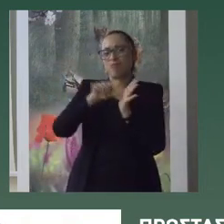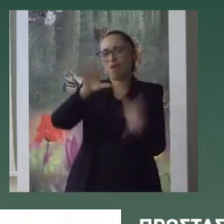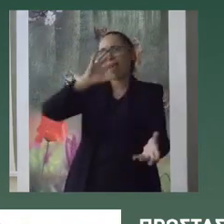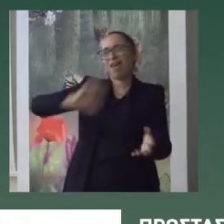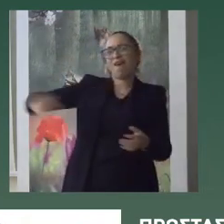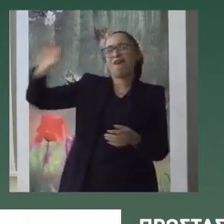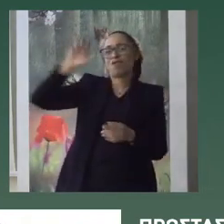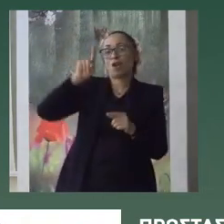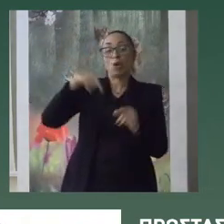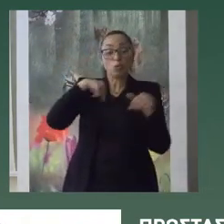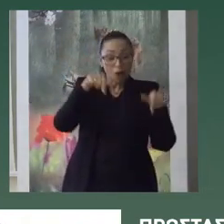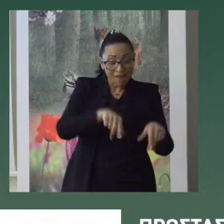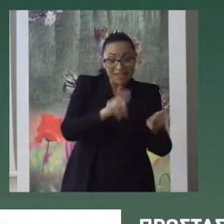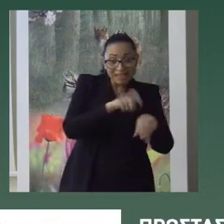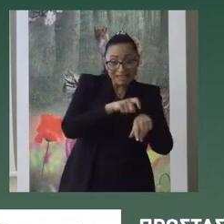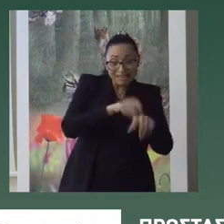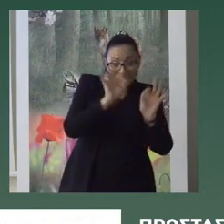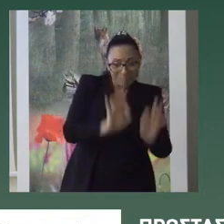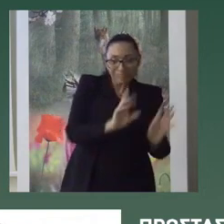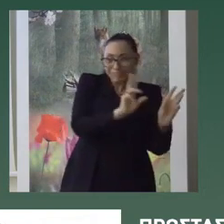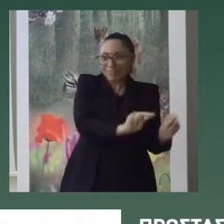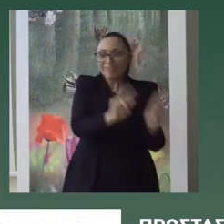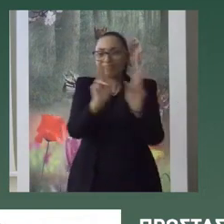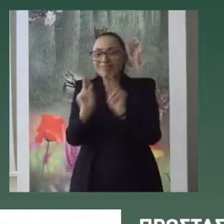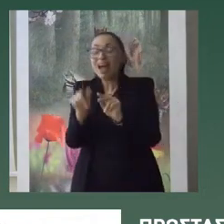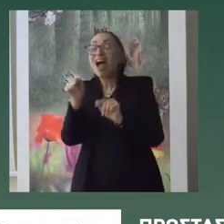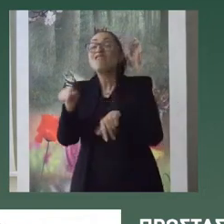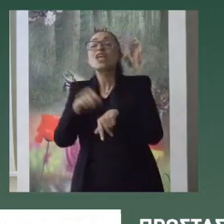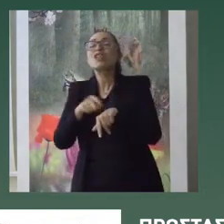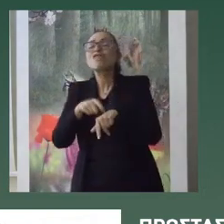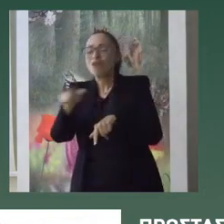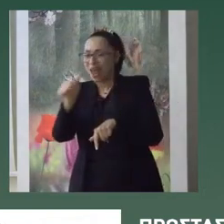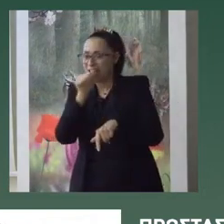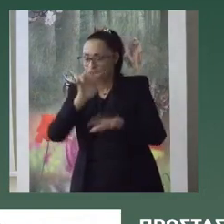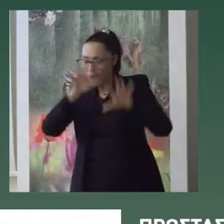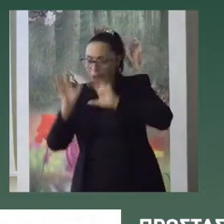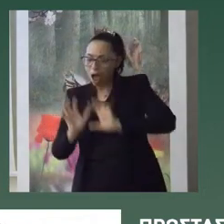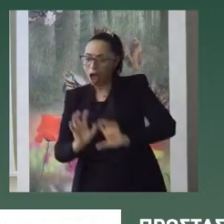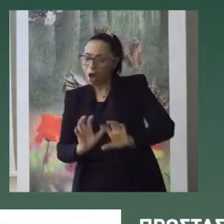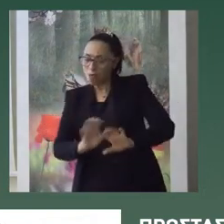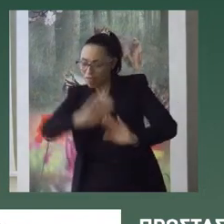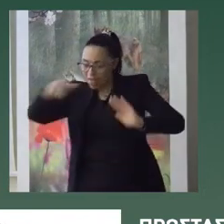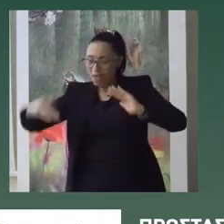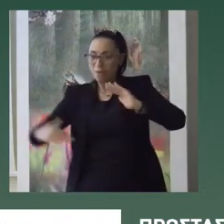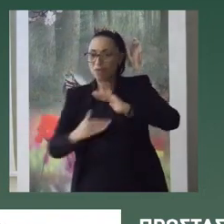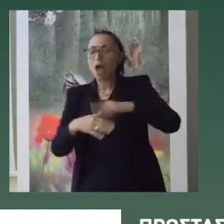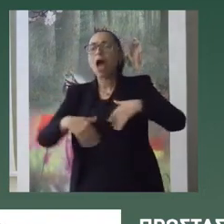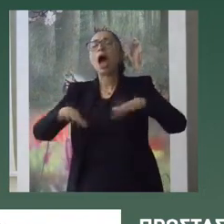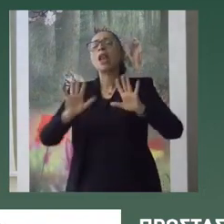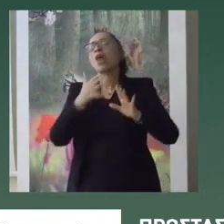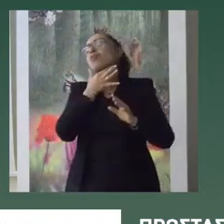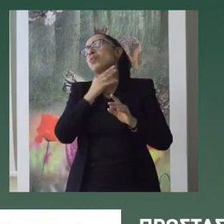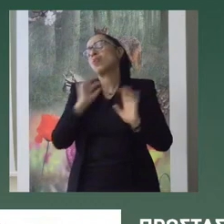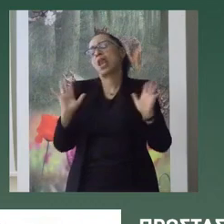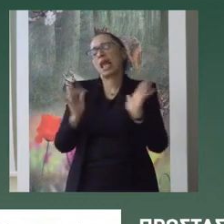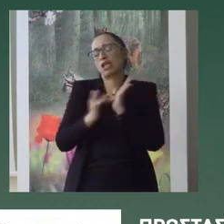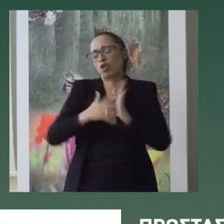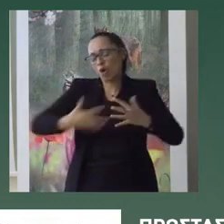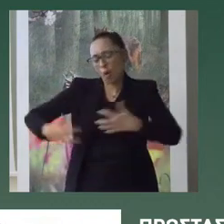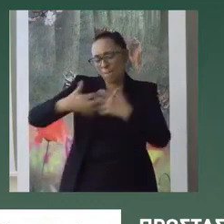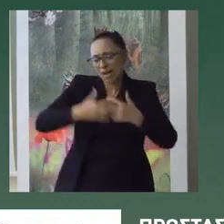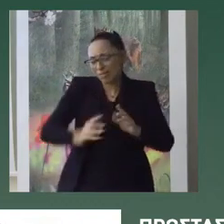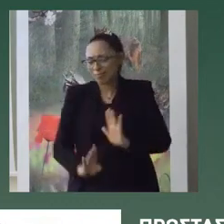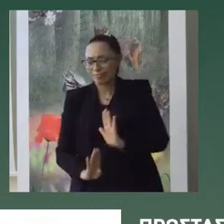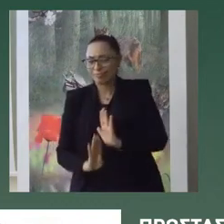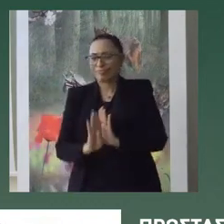το ακριβώς το ίδιο, αλλά αυτή τη φορά το νερό αποθηκεύεται στο υπέδαφος, αλλά δεν χρησιμοποιείται μηχανικό μέσο για να ανέβει στην